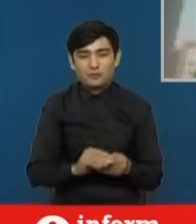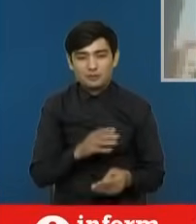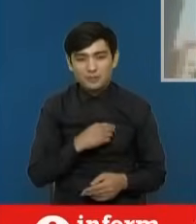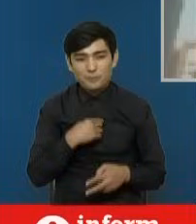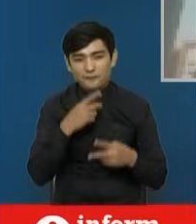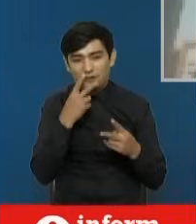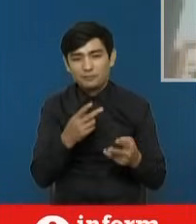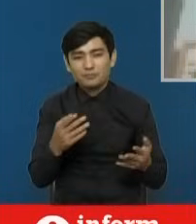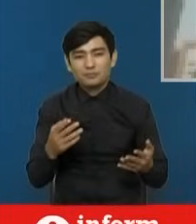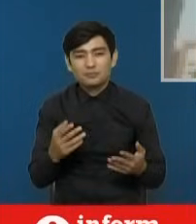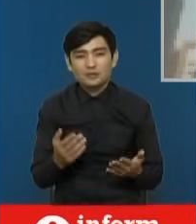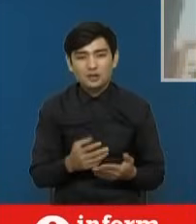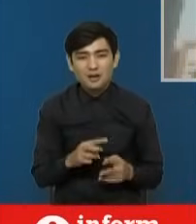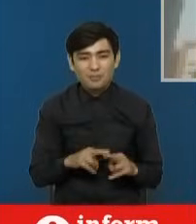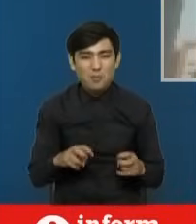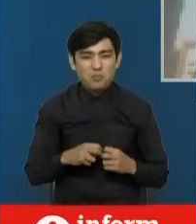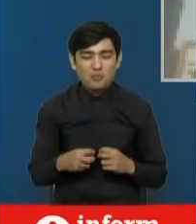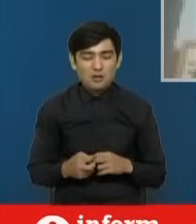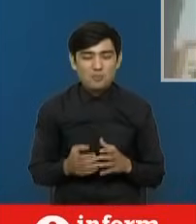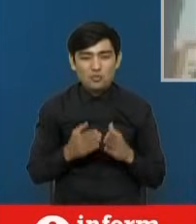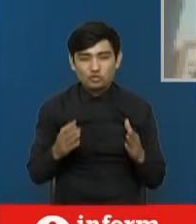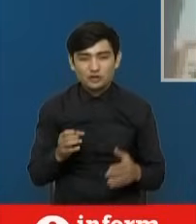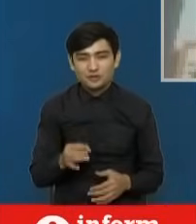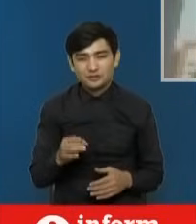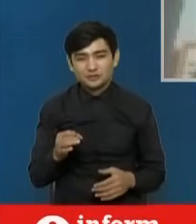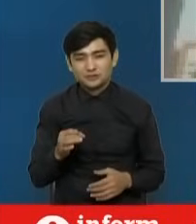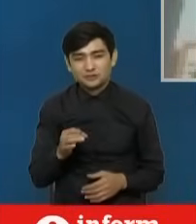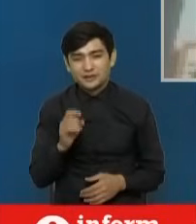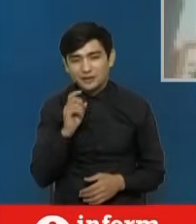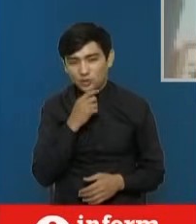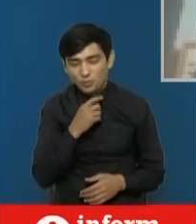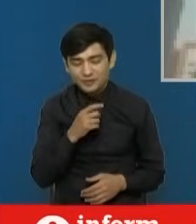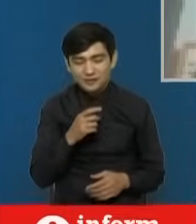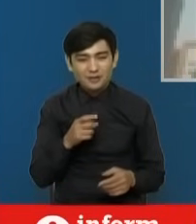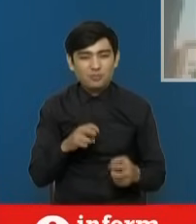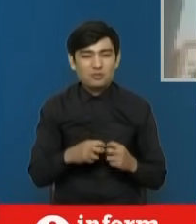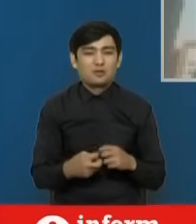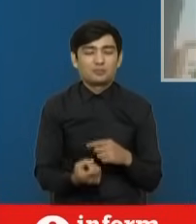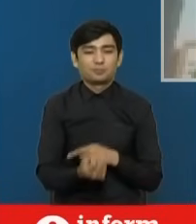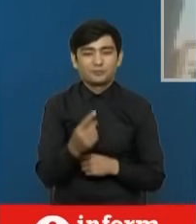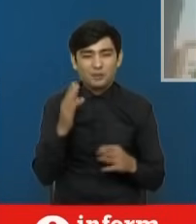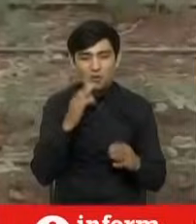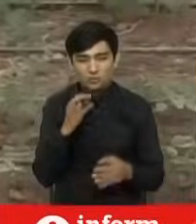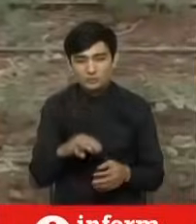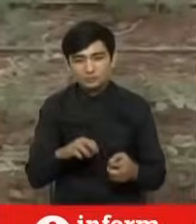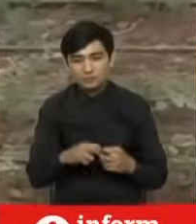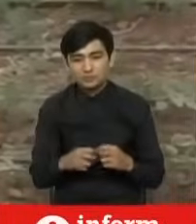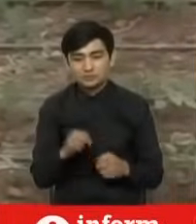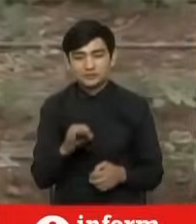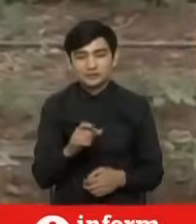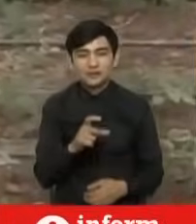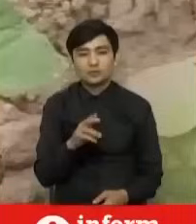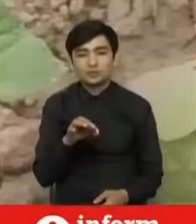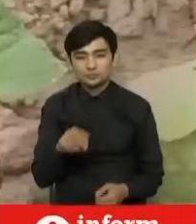это вот большая, по сути, такая проблема экологически-экономическая, потому что она будет связываться именно с потерей урожая. Экологи